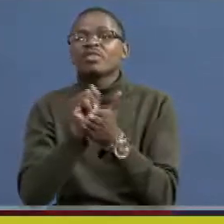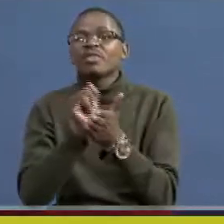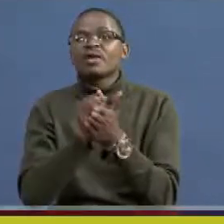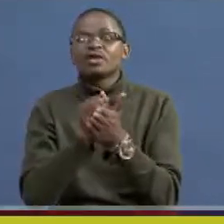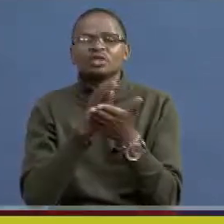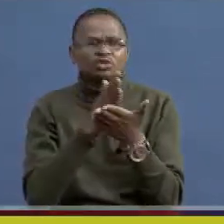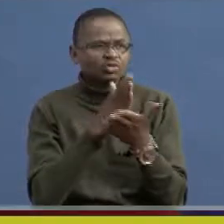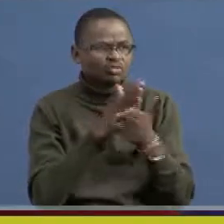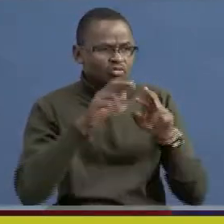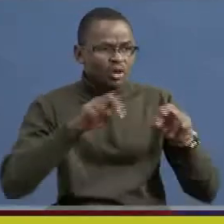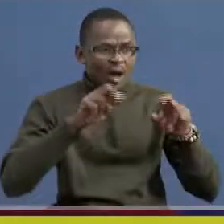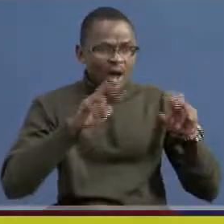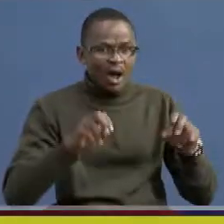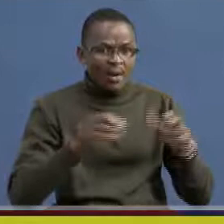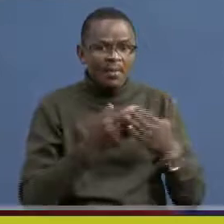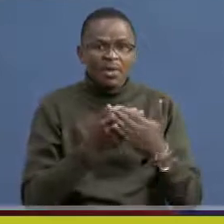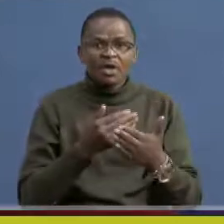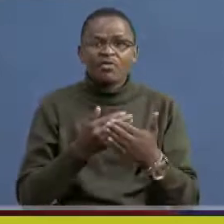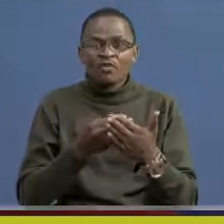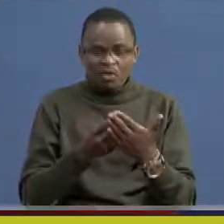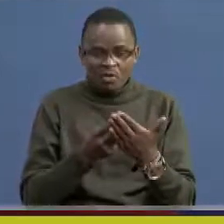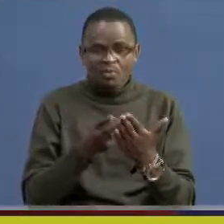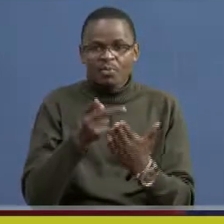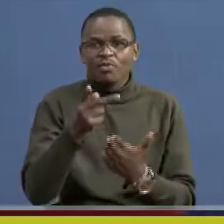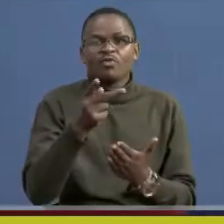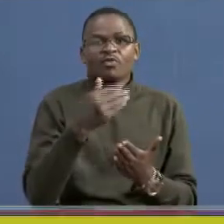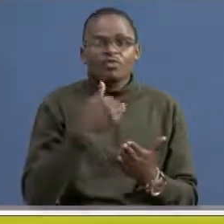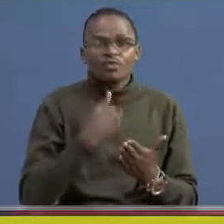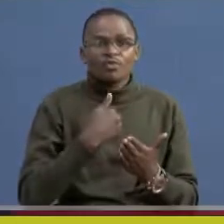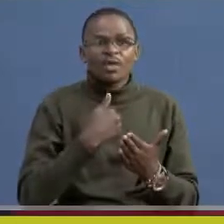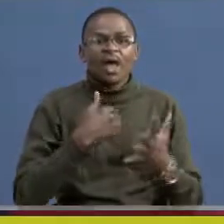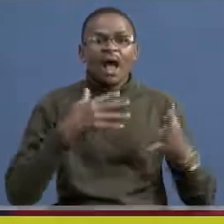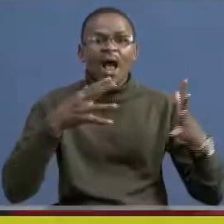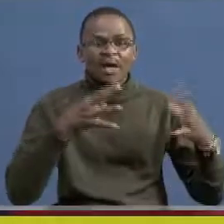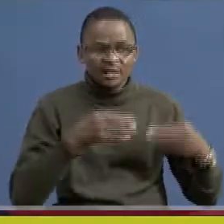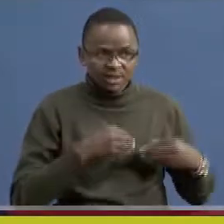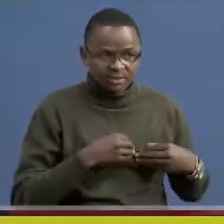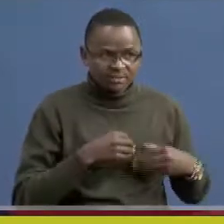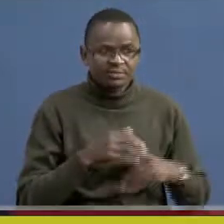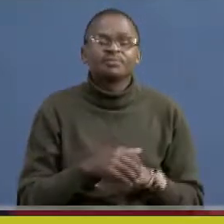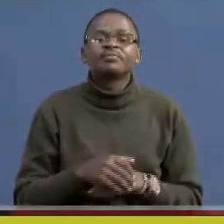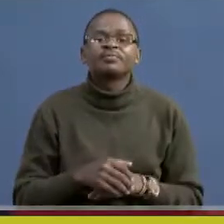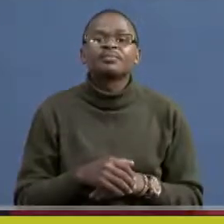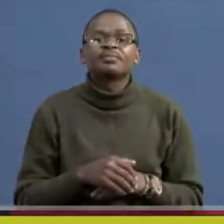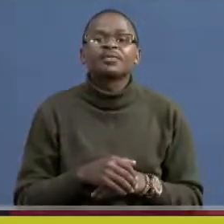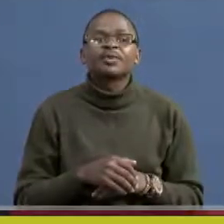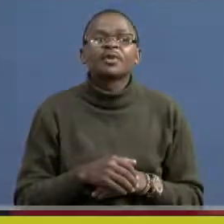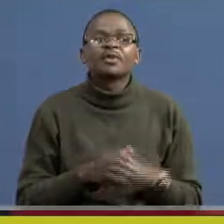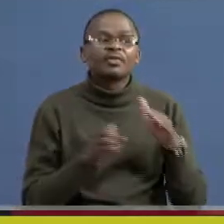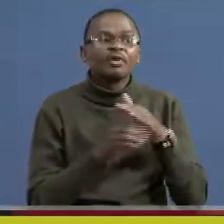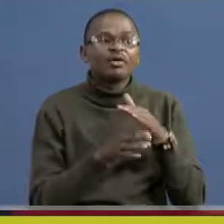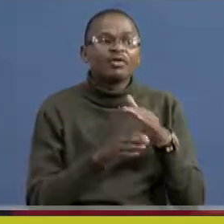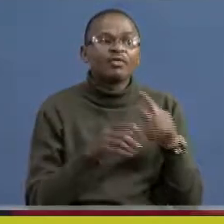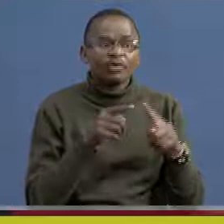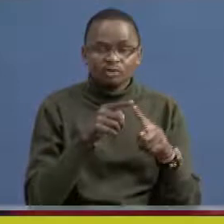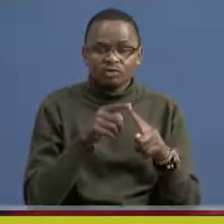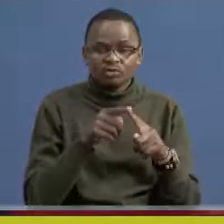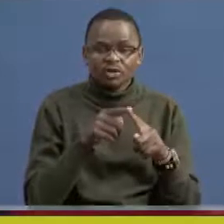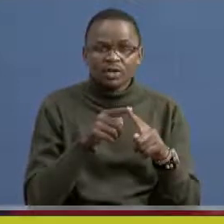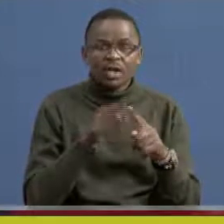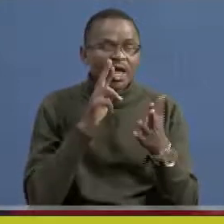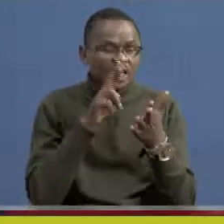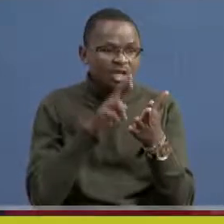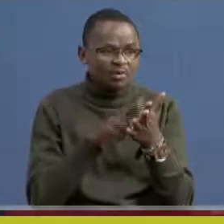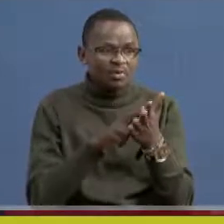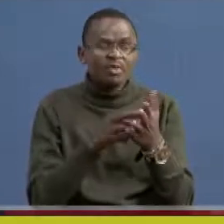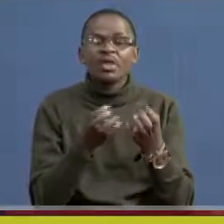utafiti dhabiti ulifanywa kabla bei hiyo kuafikiwa. They advised, according to the report, that